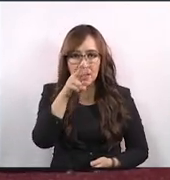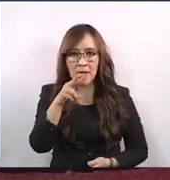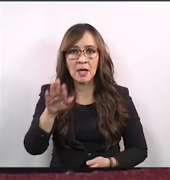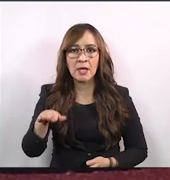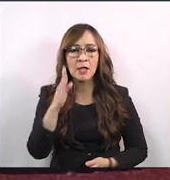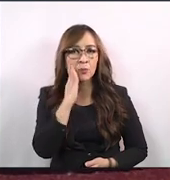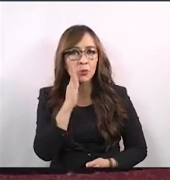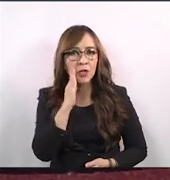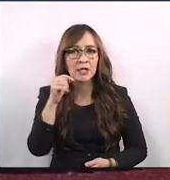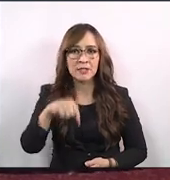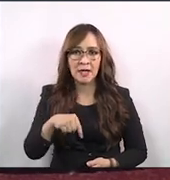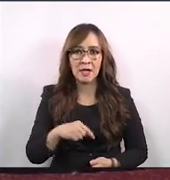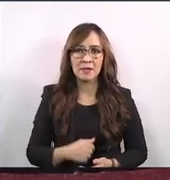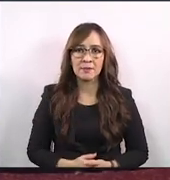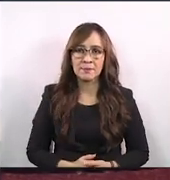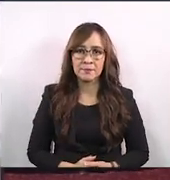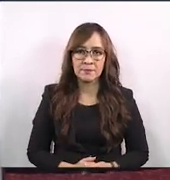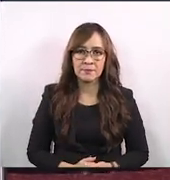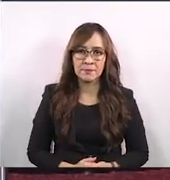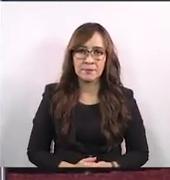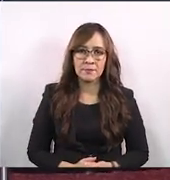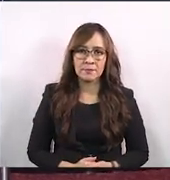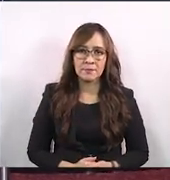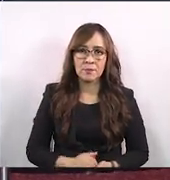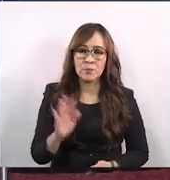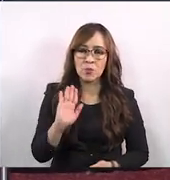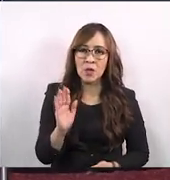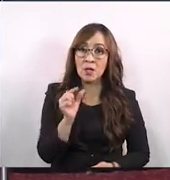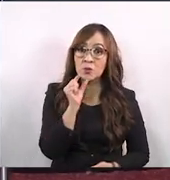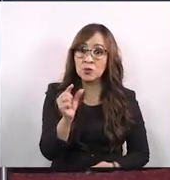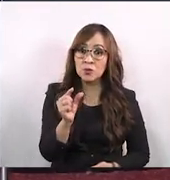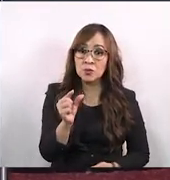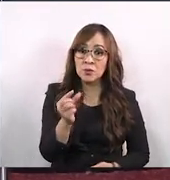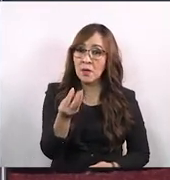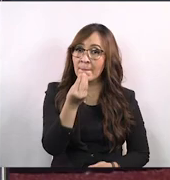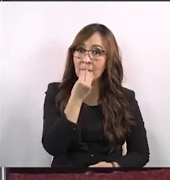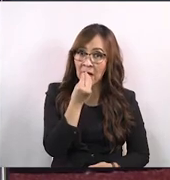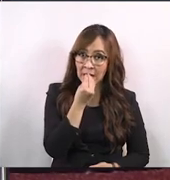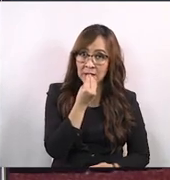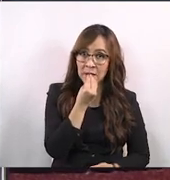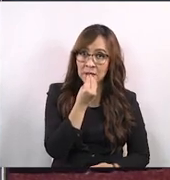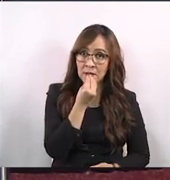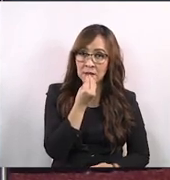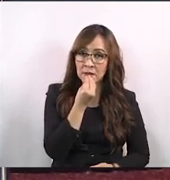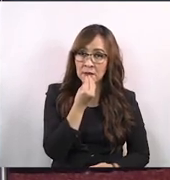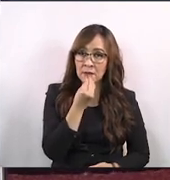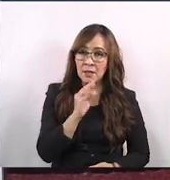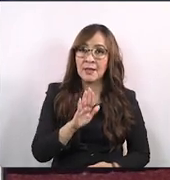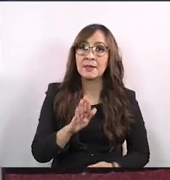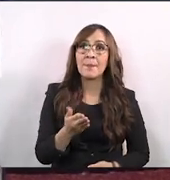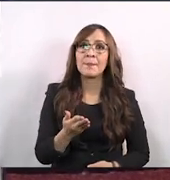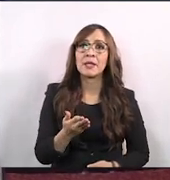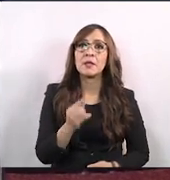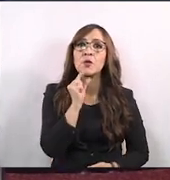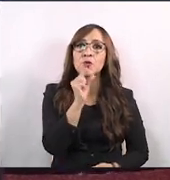ia melihat anak-anak muda sekarang makin Hai bukan demi sesuap nasi Hai